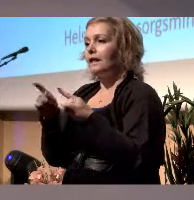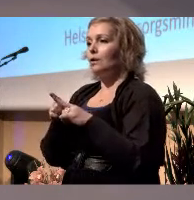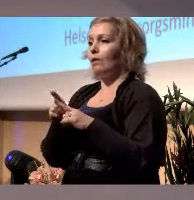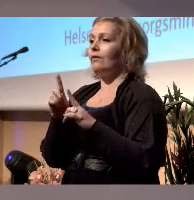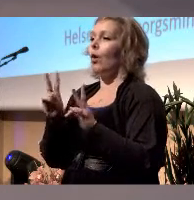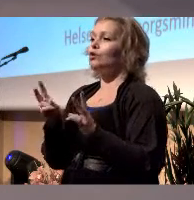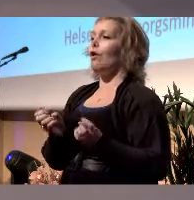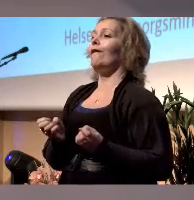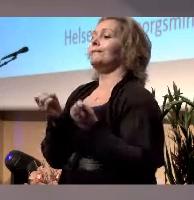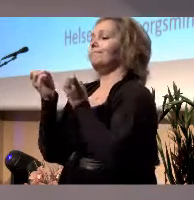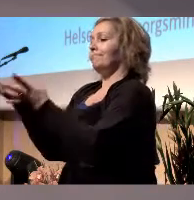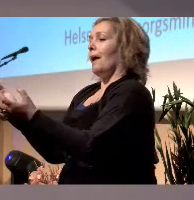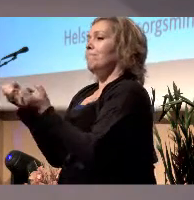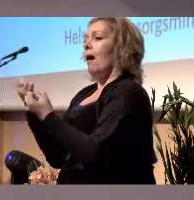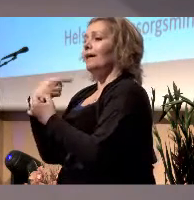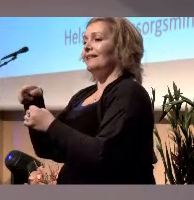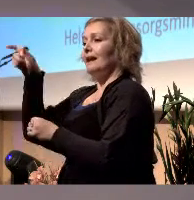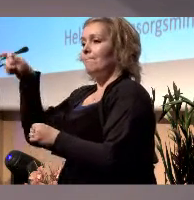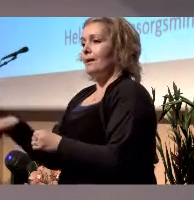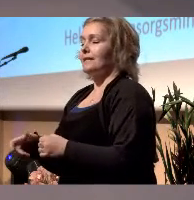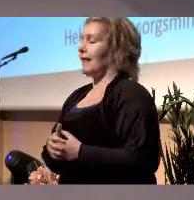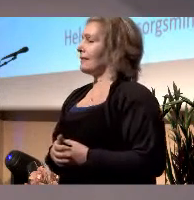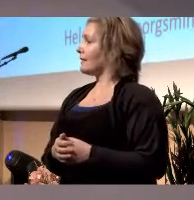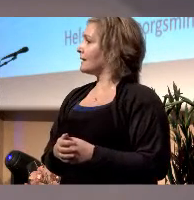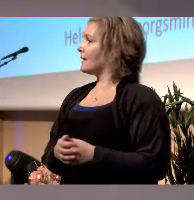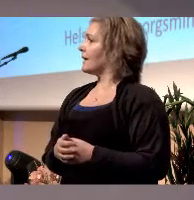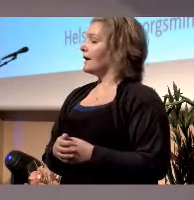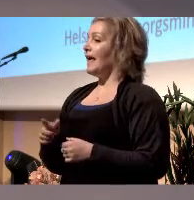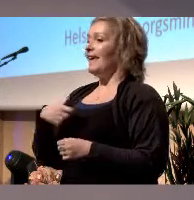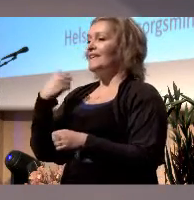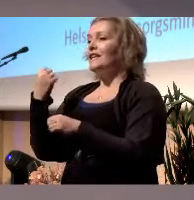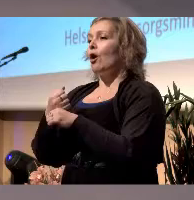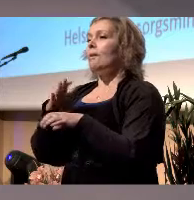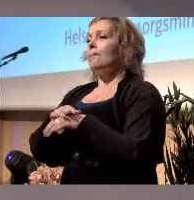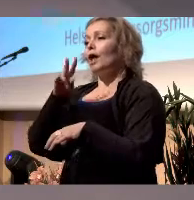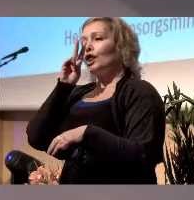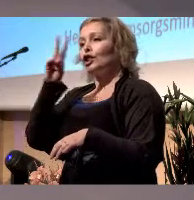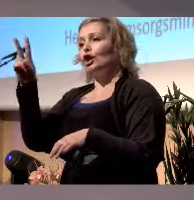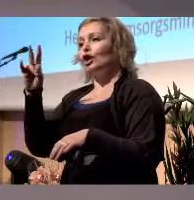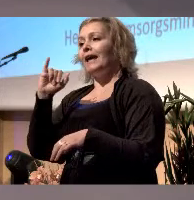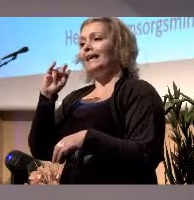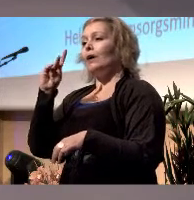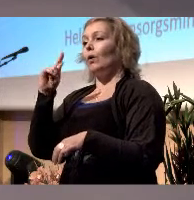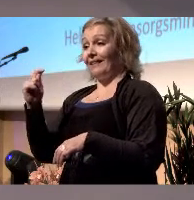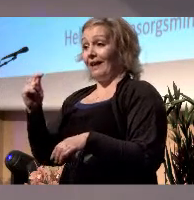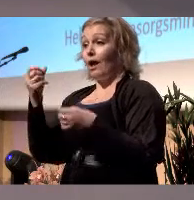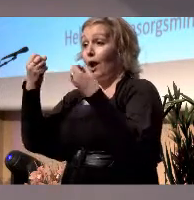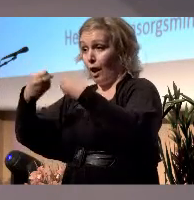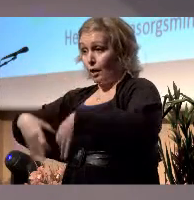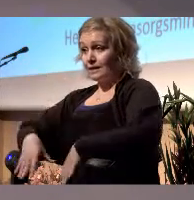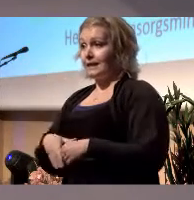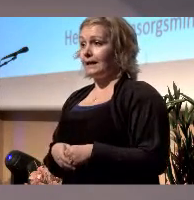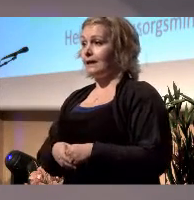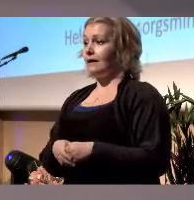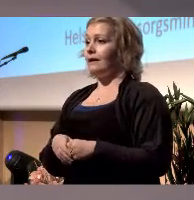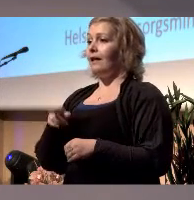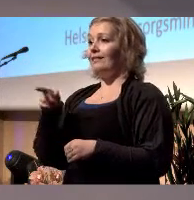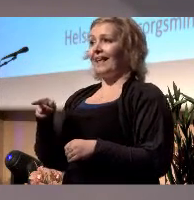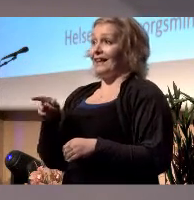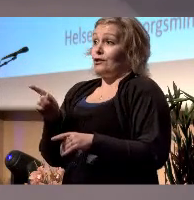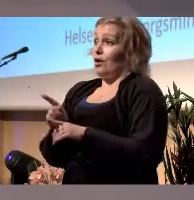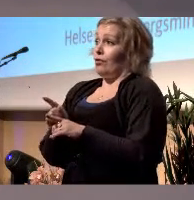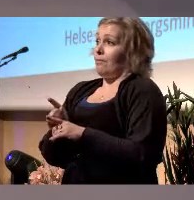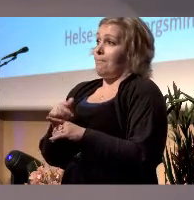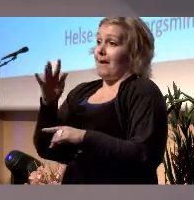flytter vi også makt til pasienten. Vi arbeider med nye IKT-løsninger. Det ikke